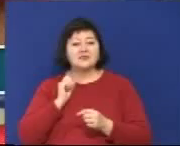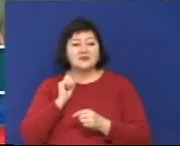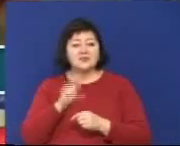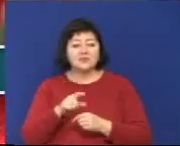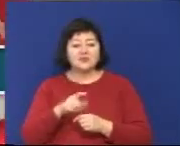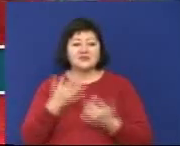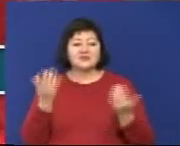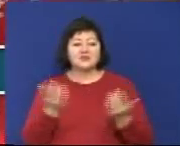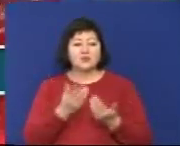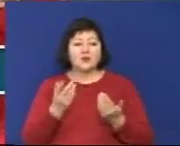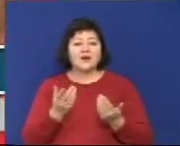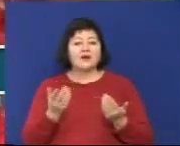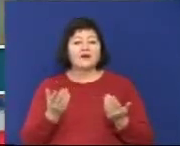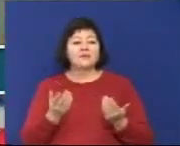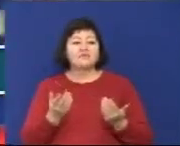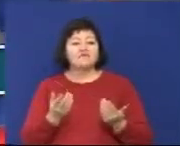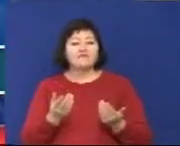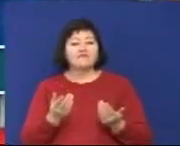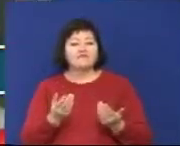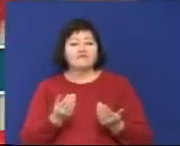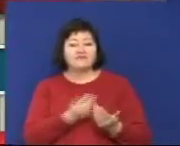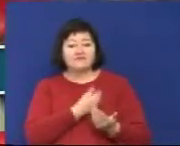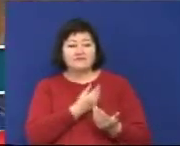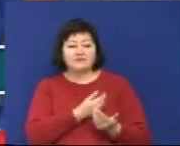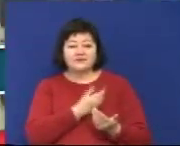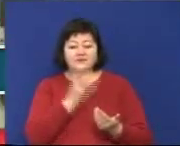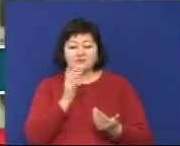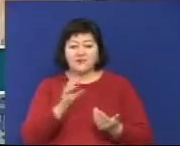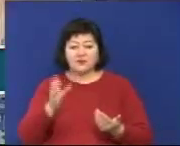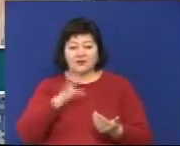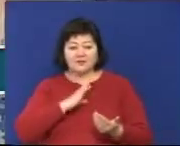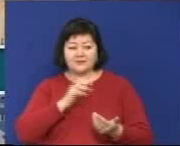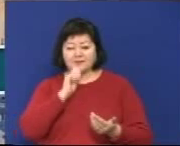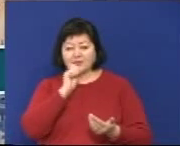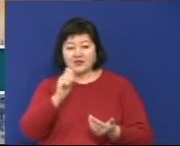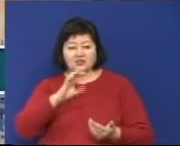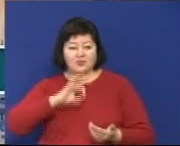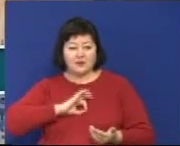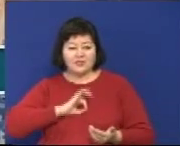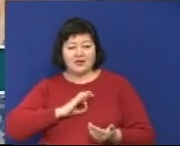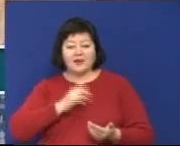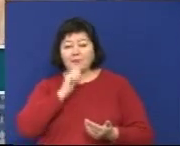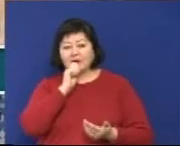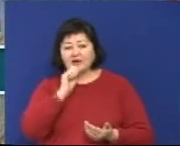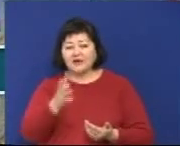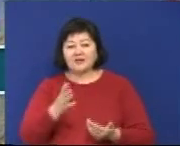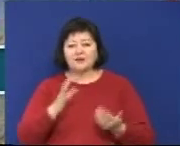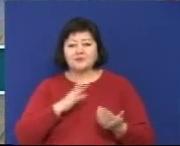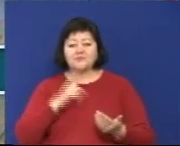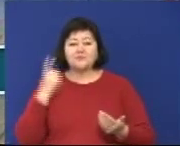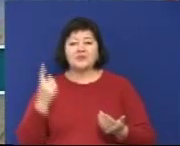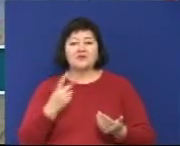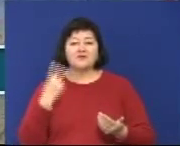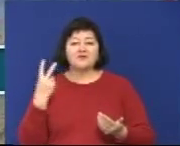По итогам традиционного турнира победители были награждены медалями, грамотами и ценными призами. Спортсмены, занявшие первые и